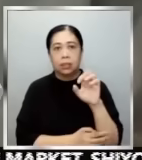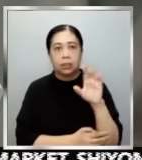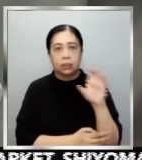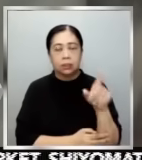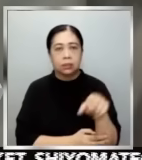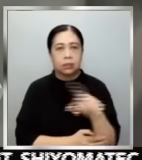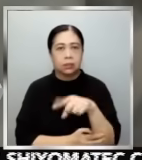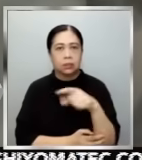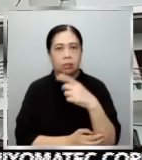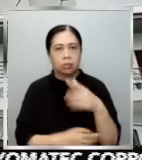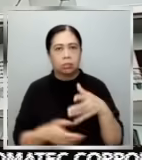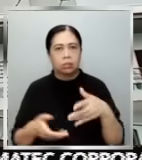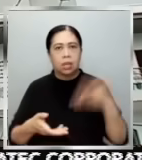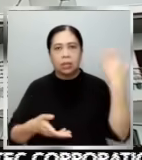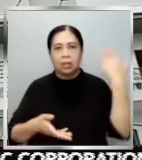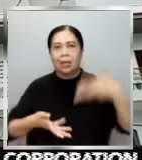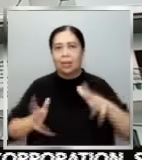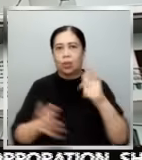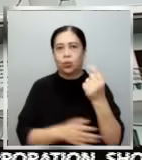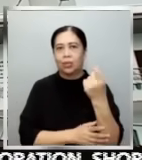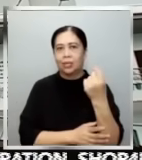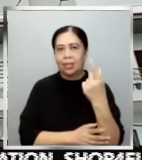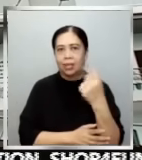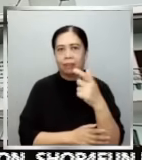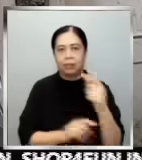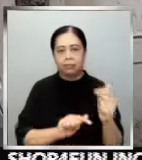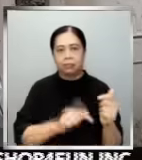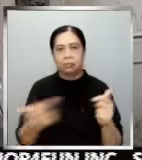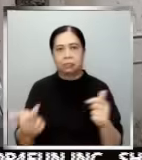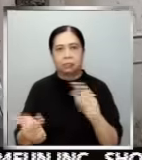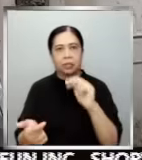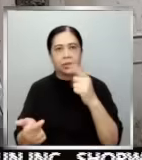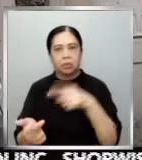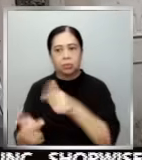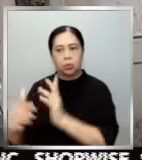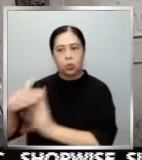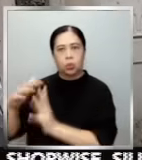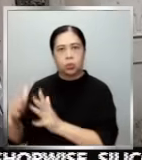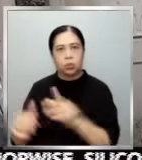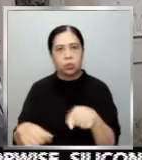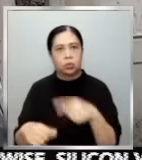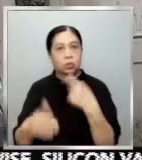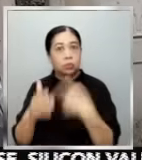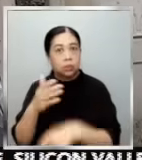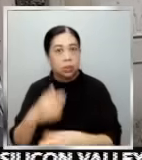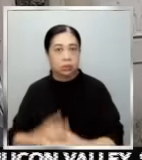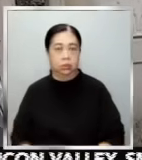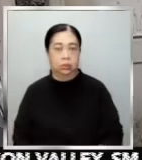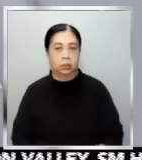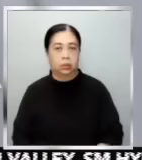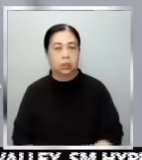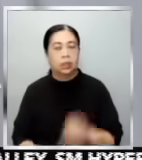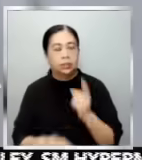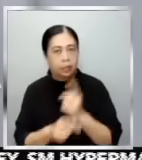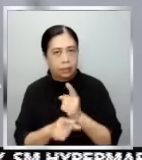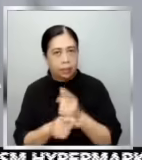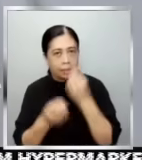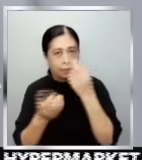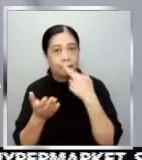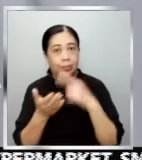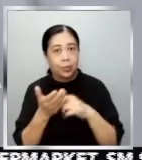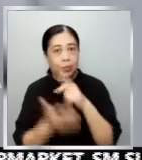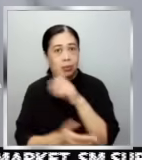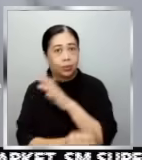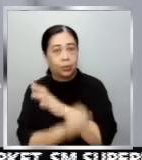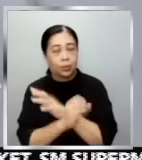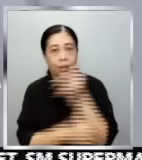pagpayag nito Noong 2011 naipasa ng ngcp Sa customer ang franchise tax pagtatama lang po sa ulat ng 24 oras